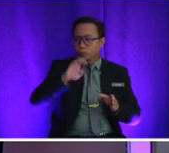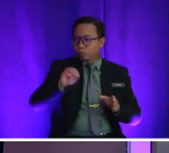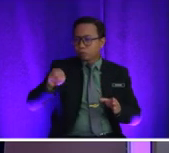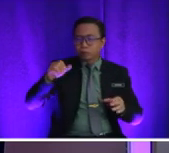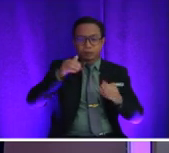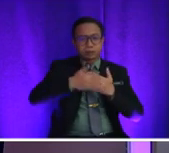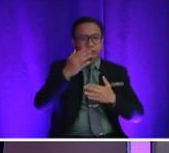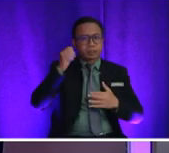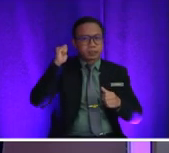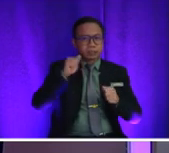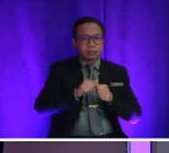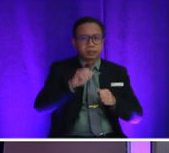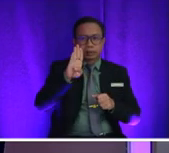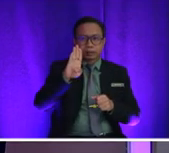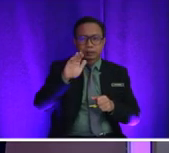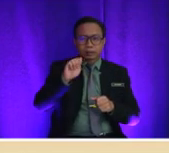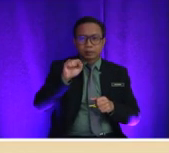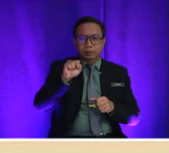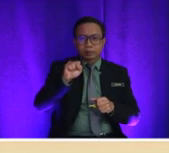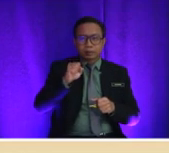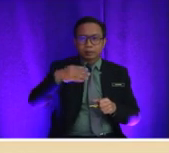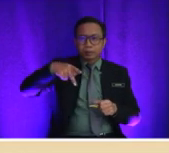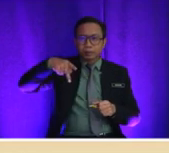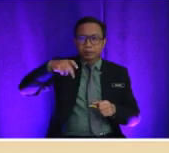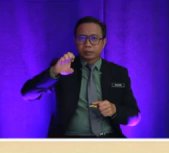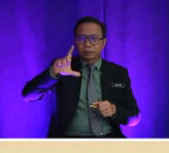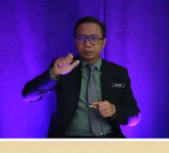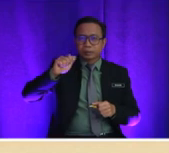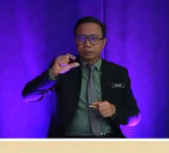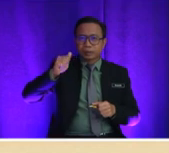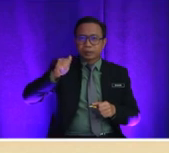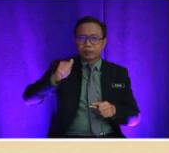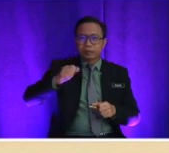bass Oke adalah